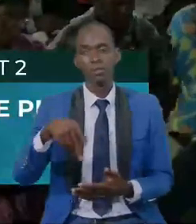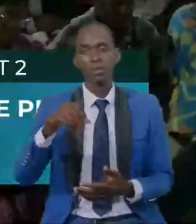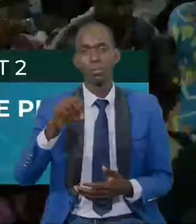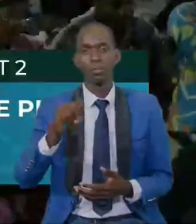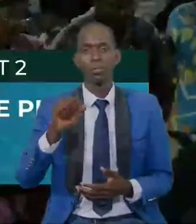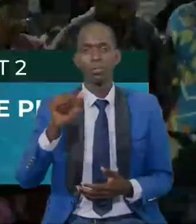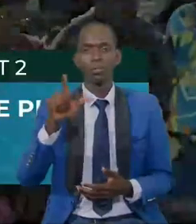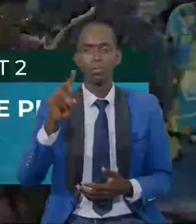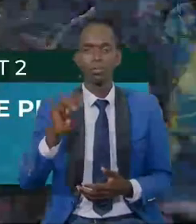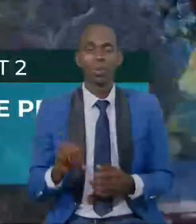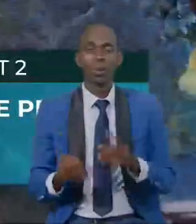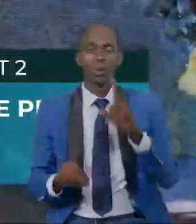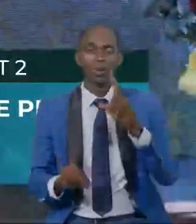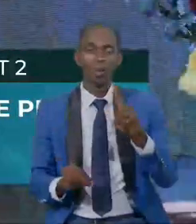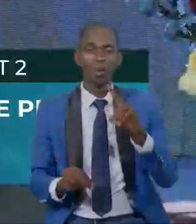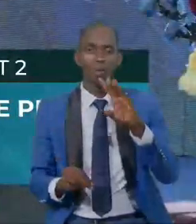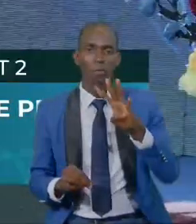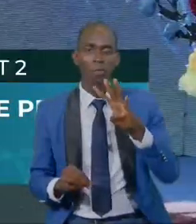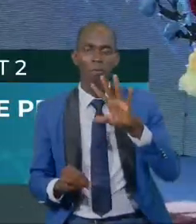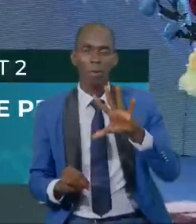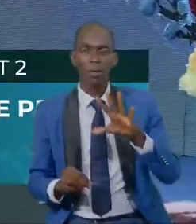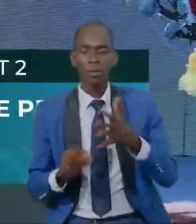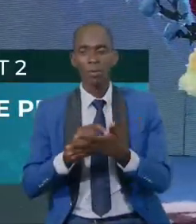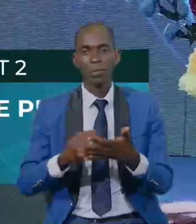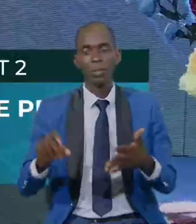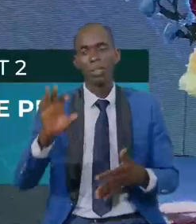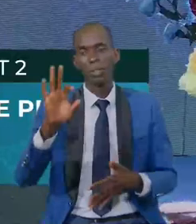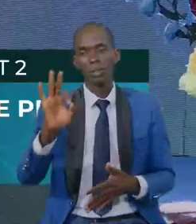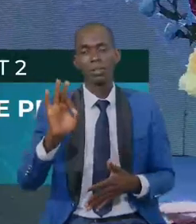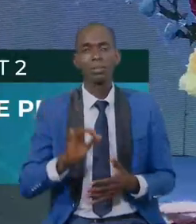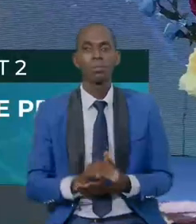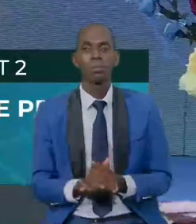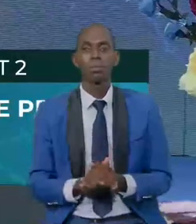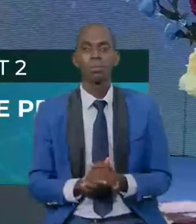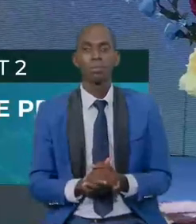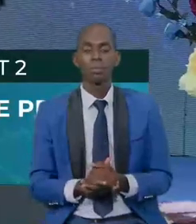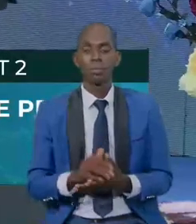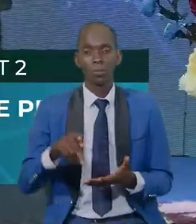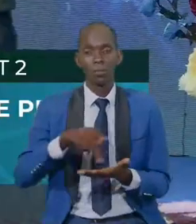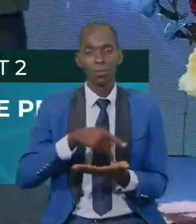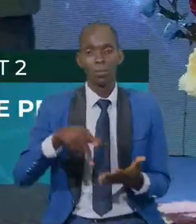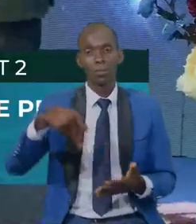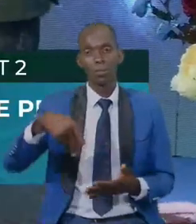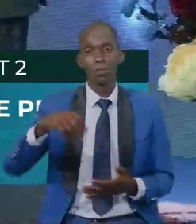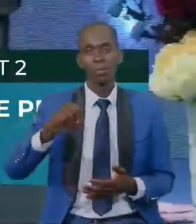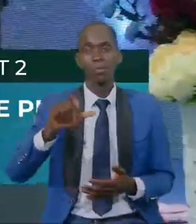Psaume 145, we're looking at verse 9. Verset 9.